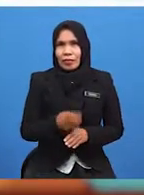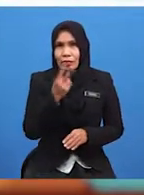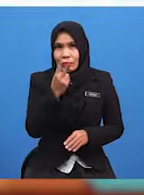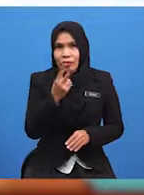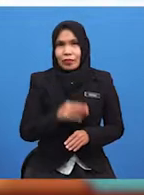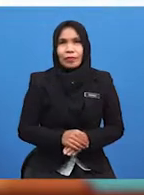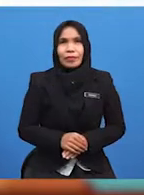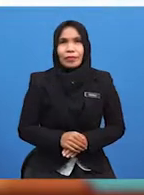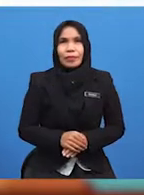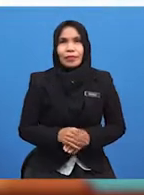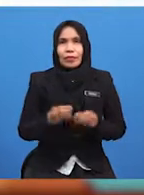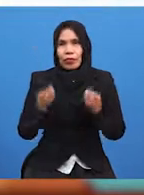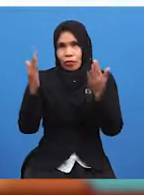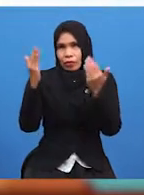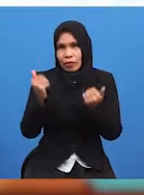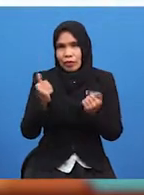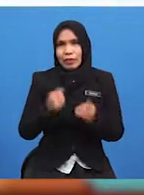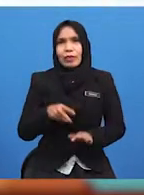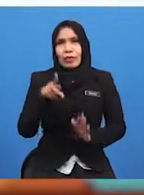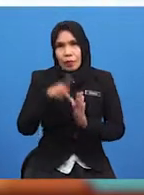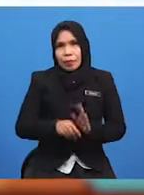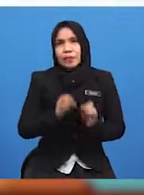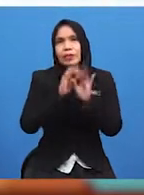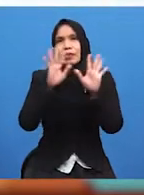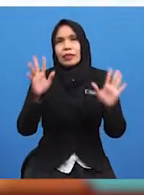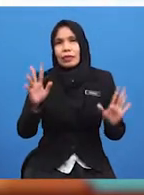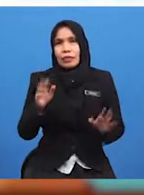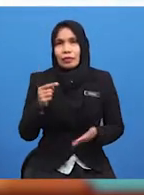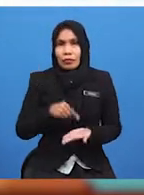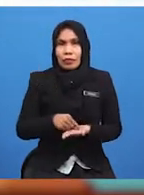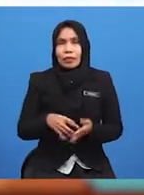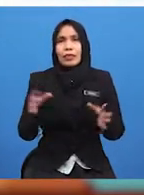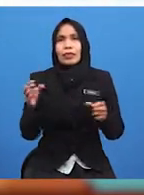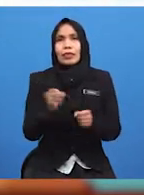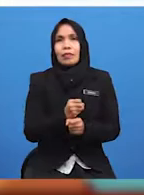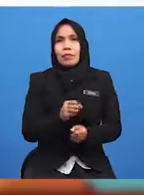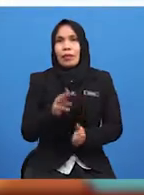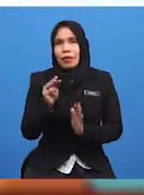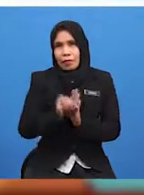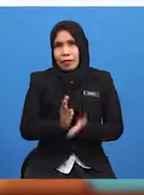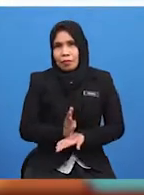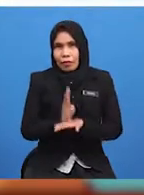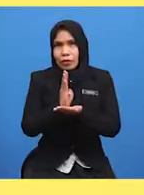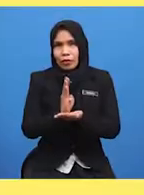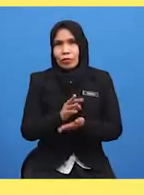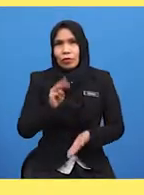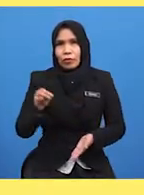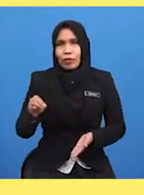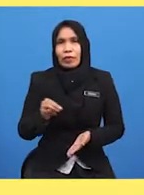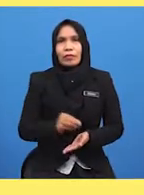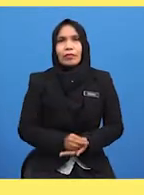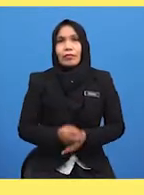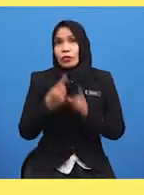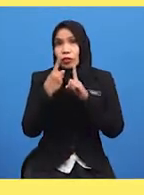cek kuharap penjelasan yang diberikan ini dapat membantu murid-murid menjawab soalan Ini